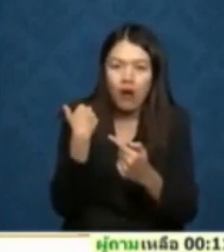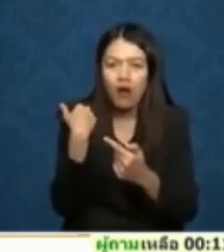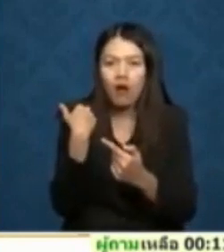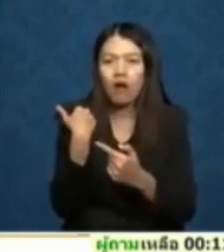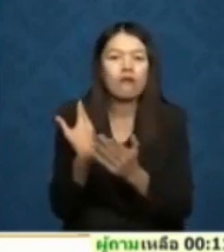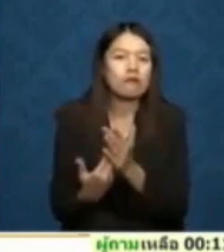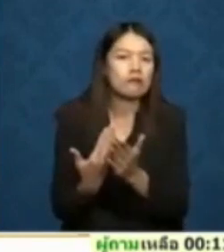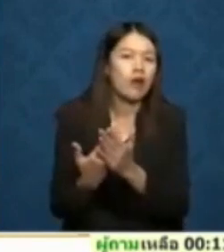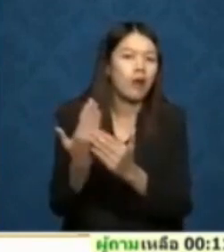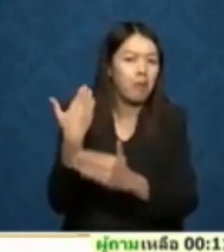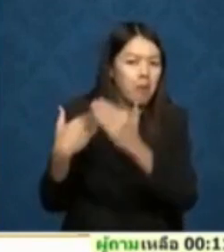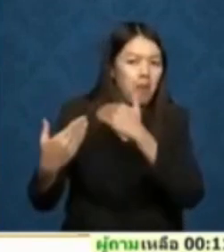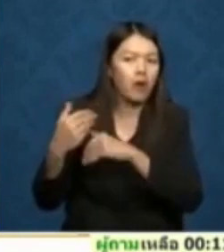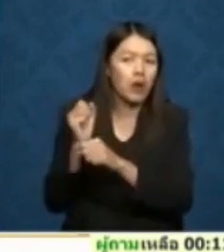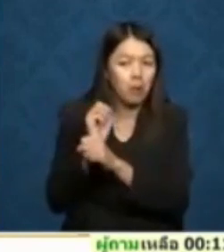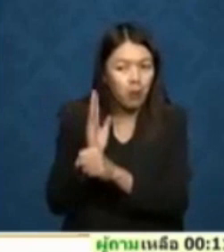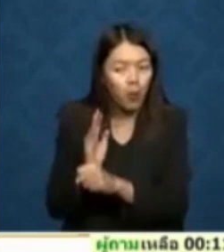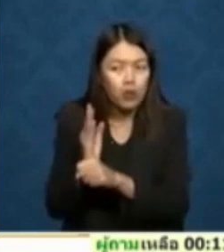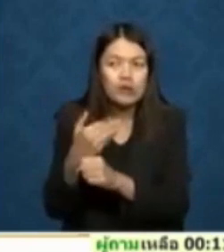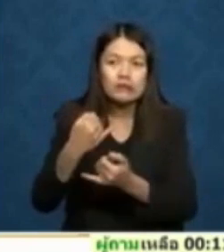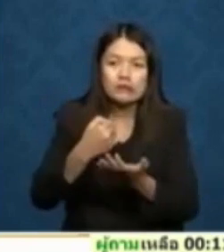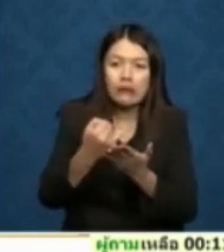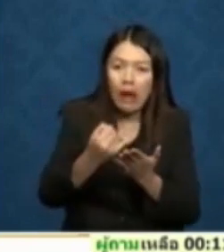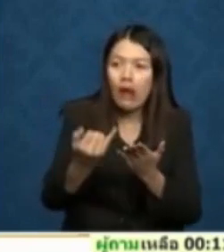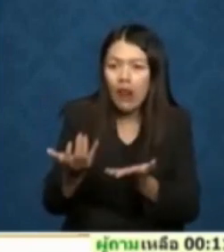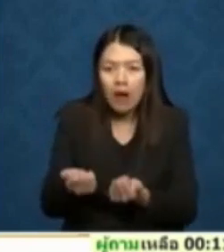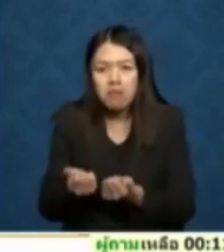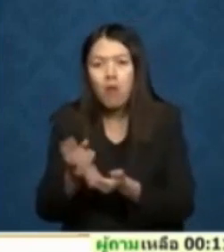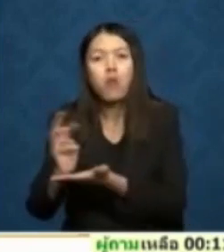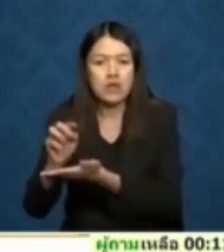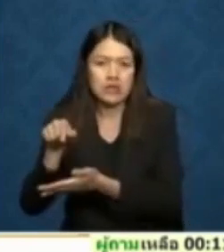การเงินต่างๆทั้งการรับบริจาคและค่าใช้จ่ายต่างๆของมูลนิธิ